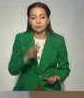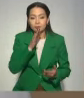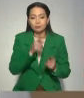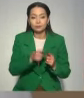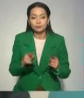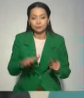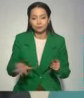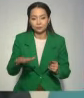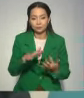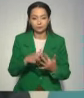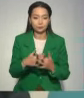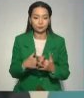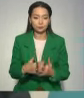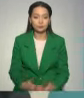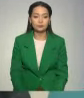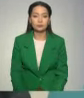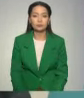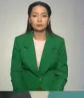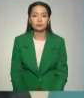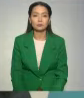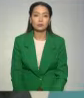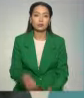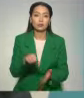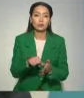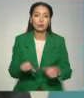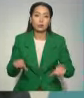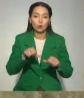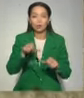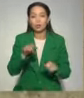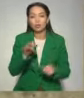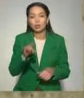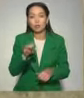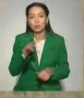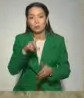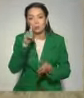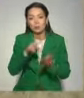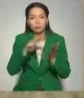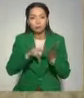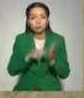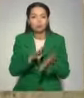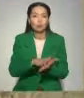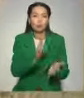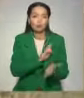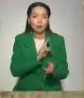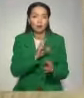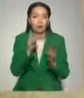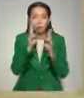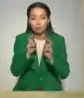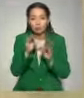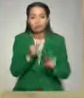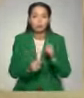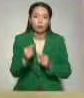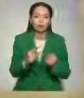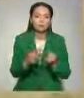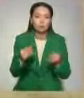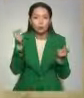это скот содержать члены комиссии жира моноте намерены продолжить работу по обследованию и возврату земель выяснилось также